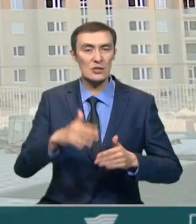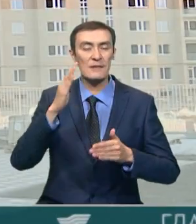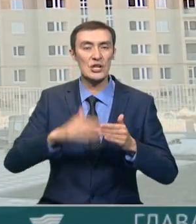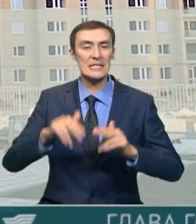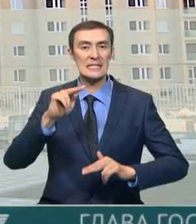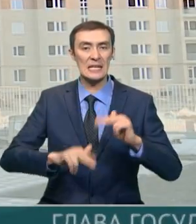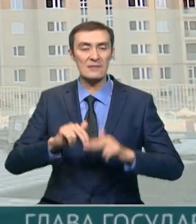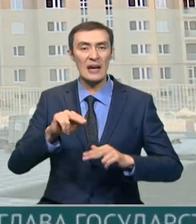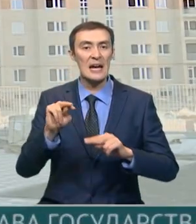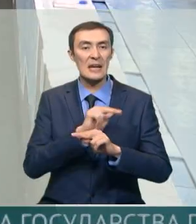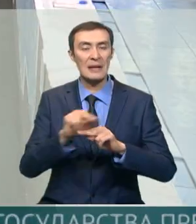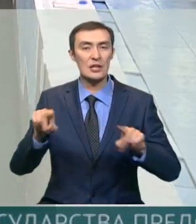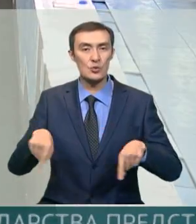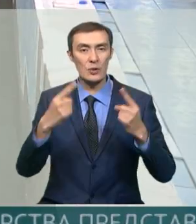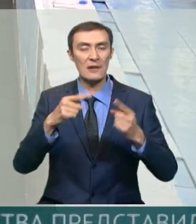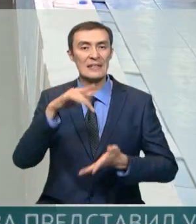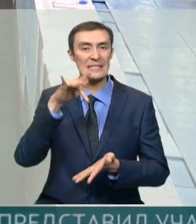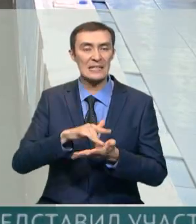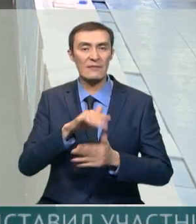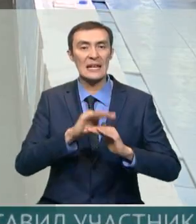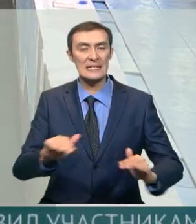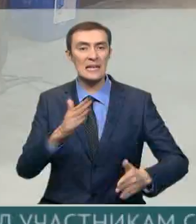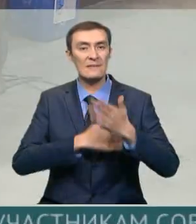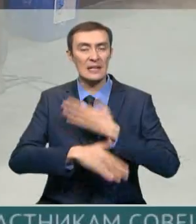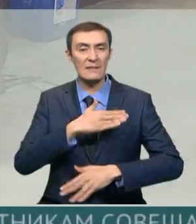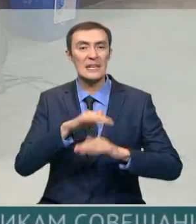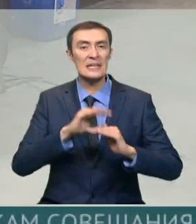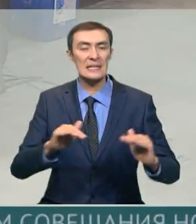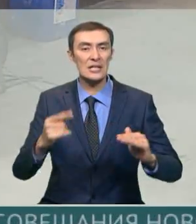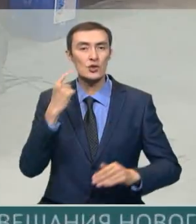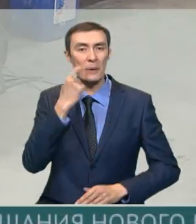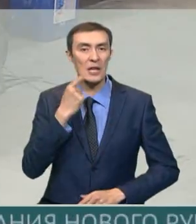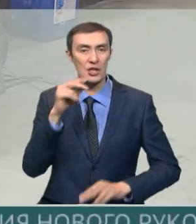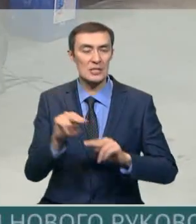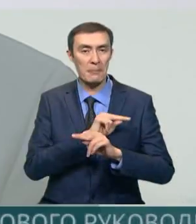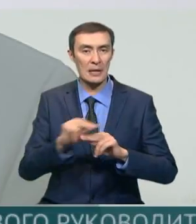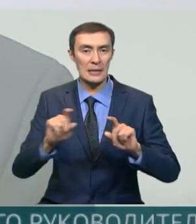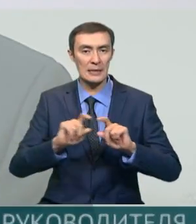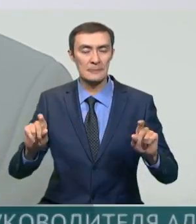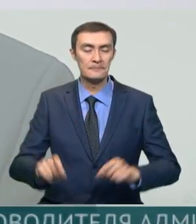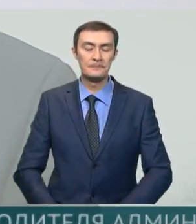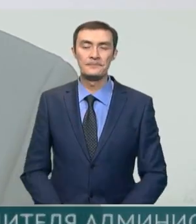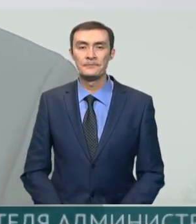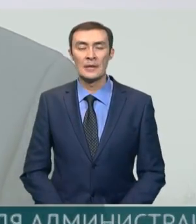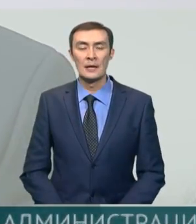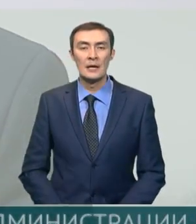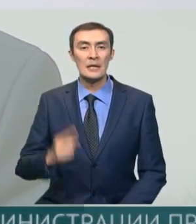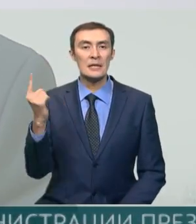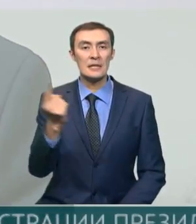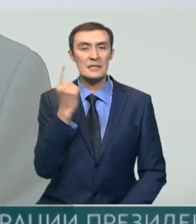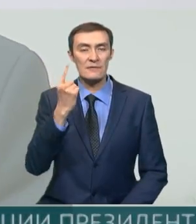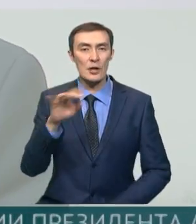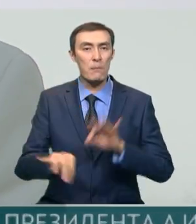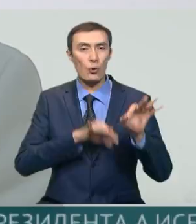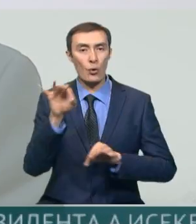Завершается строительство реабилитационного центра для детей-инвалидов и детской стоматологической поликлиники. Единственный проект, где